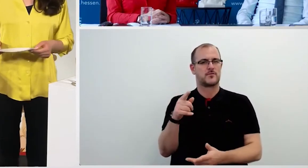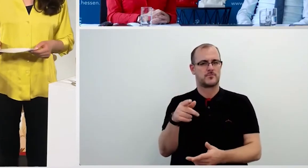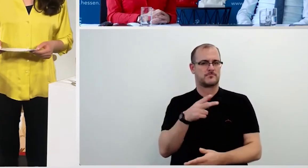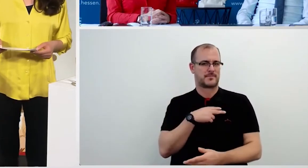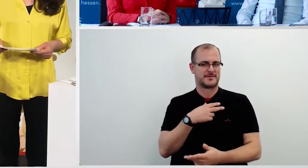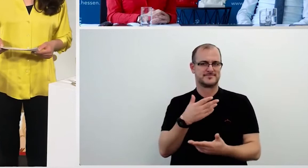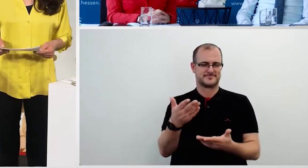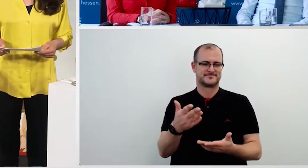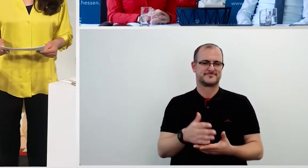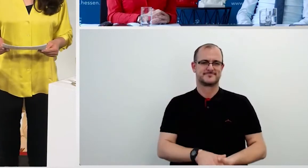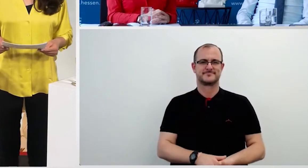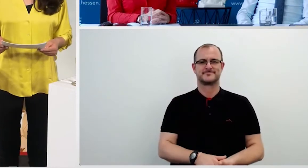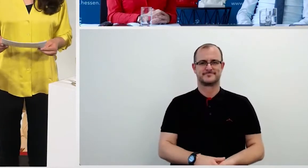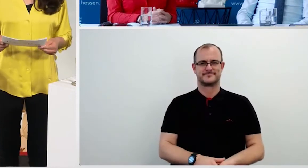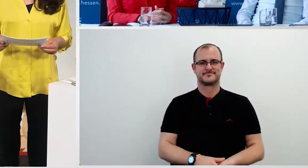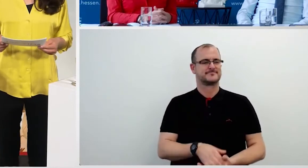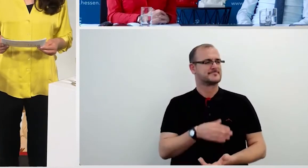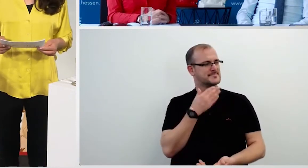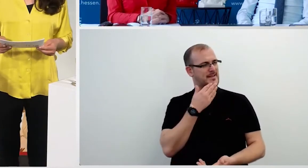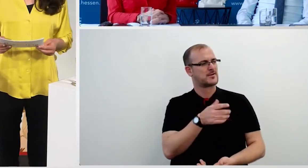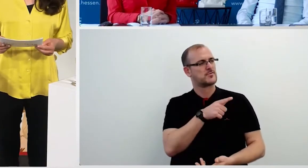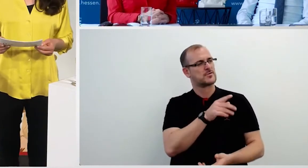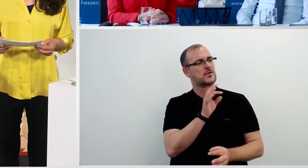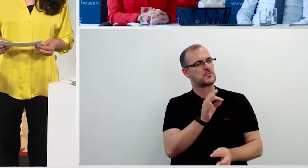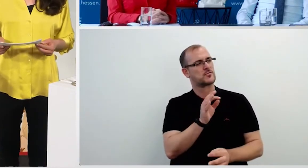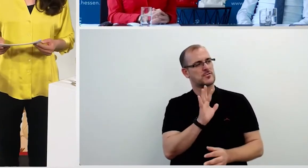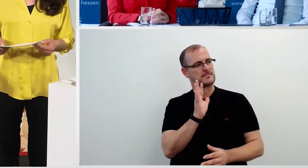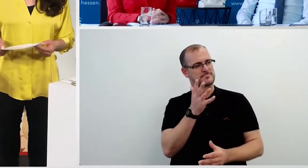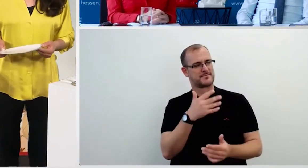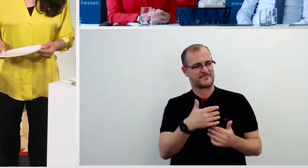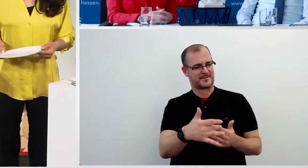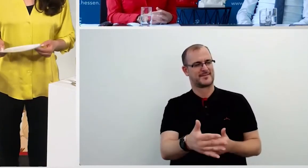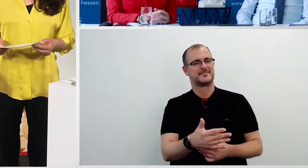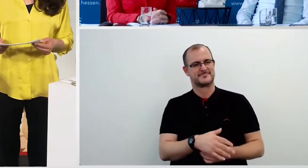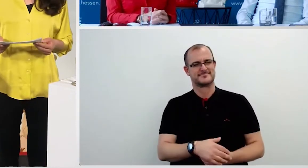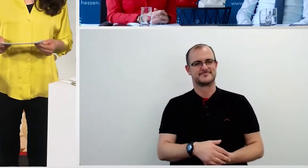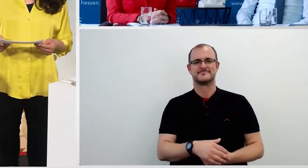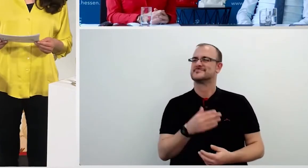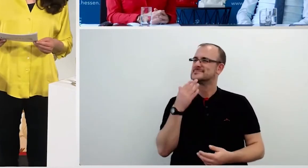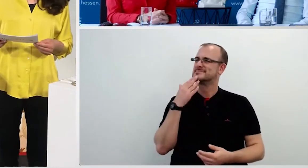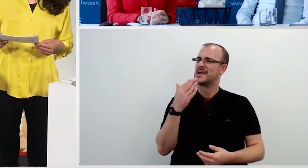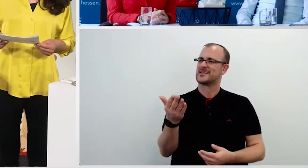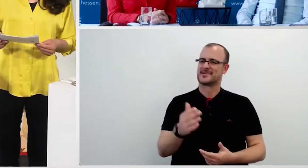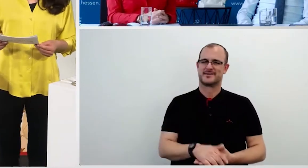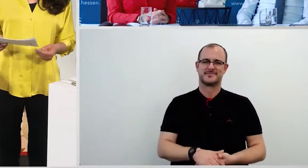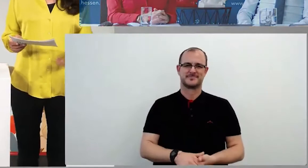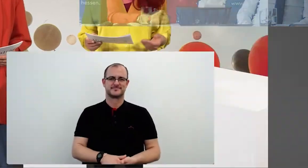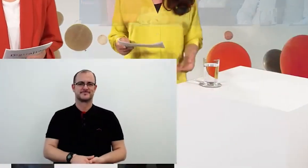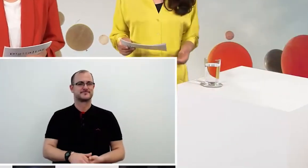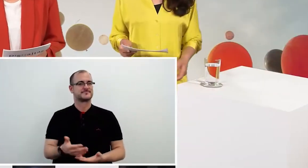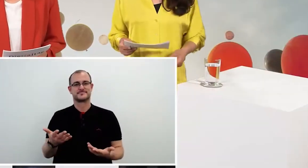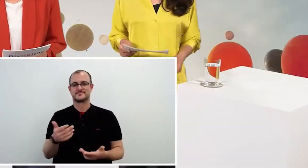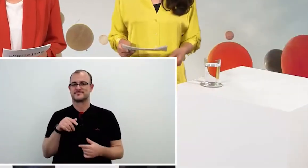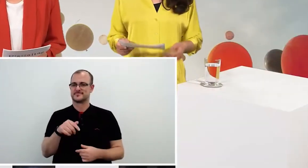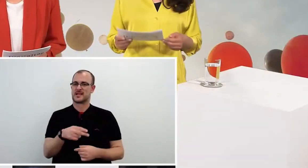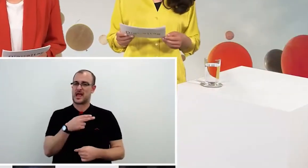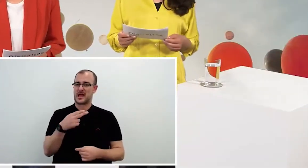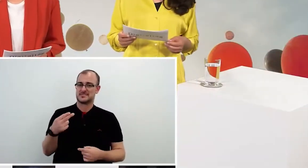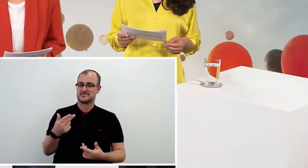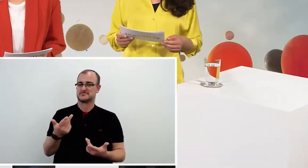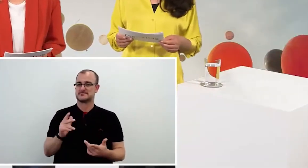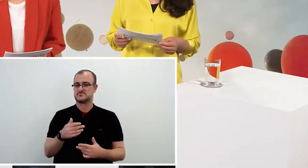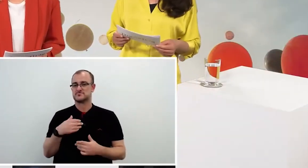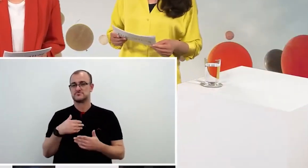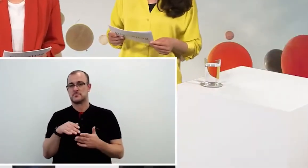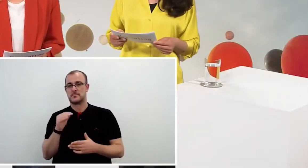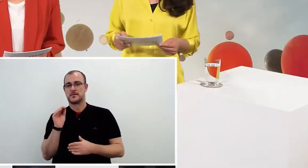Preis. Vielen Dankeschön Dank. Und Ihnen noch ein gutes Gelingen weiterhin. Danke Dankeschön. Ihnen. Ja, was in Hessen und darüber